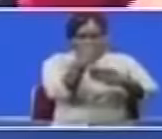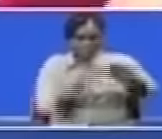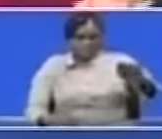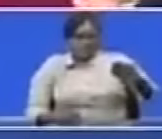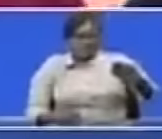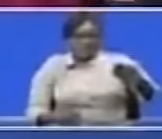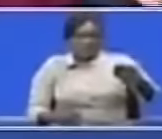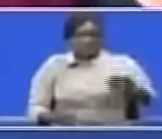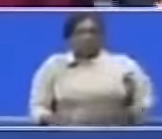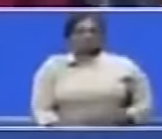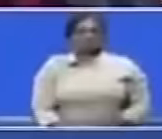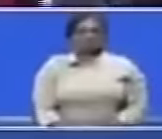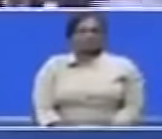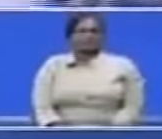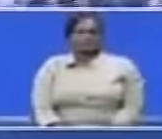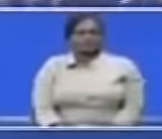kukatika.